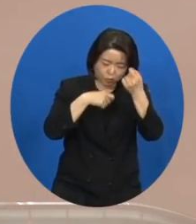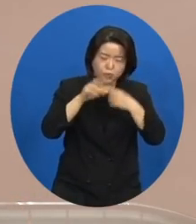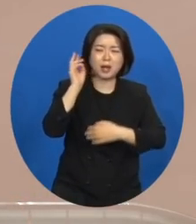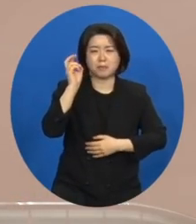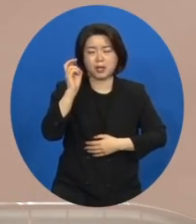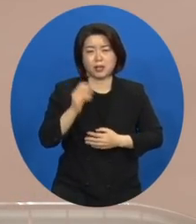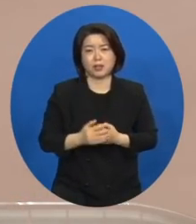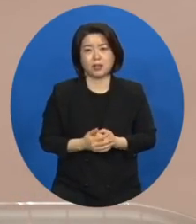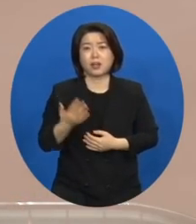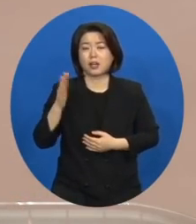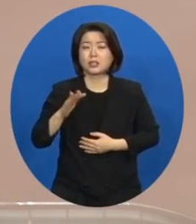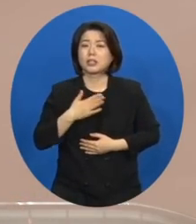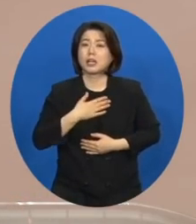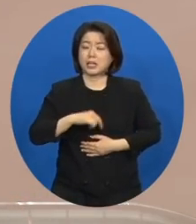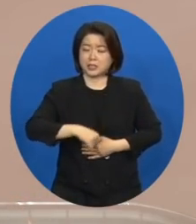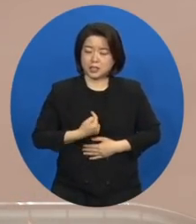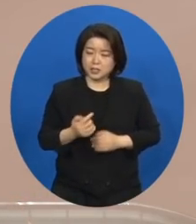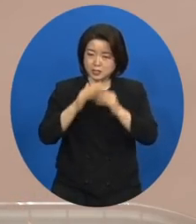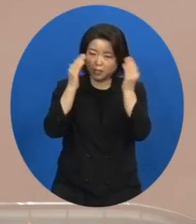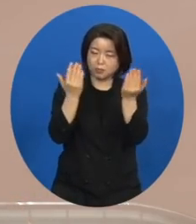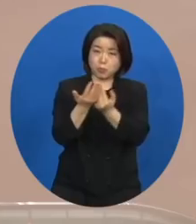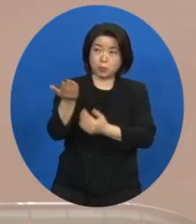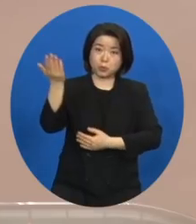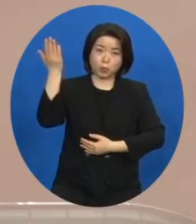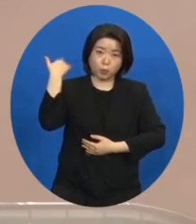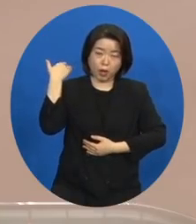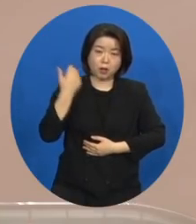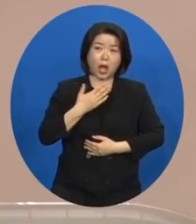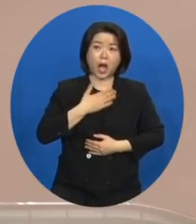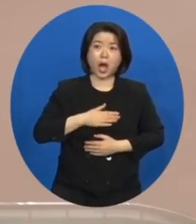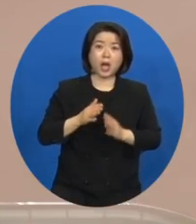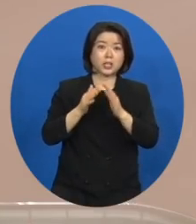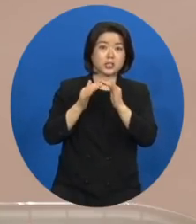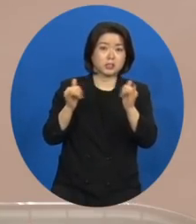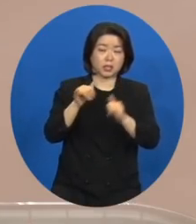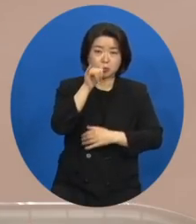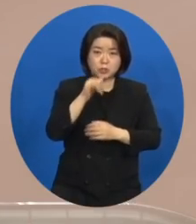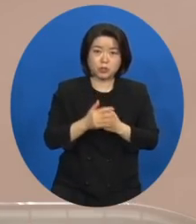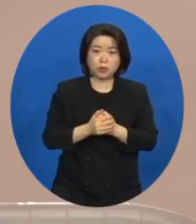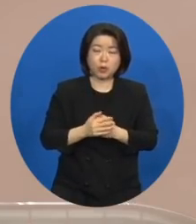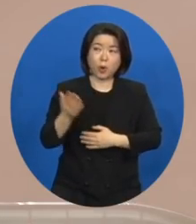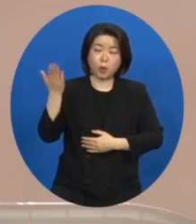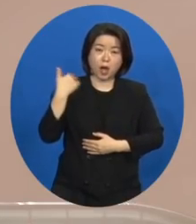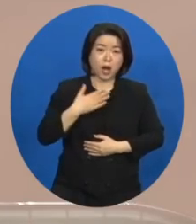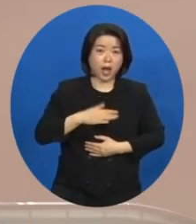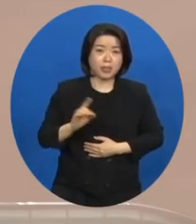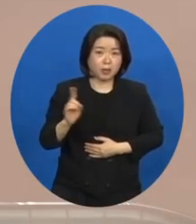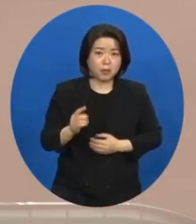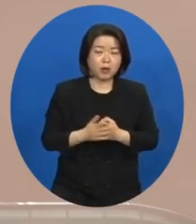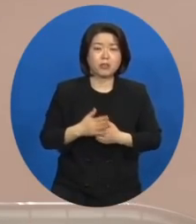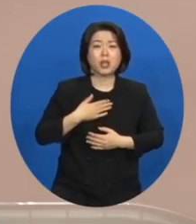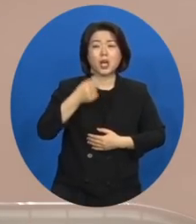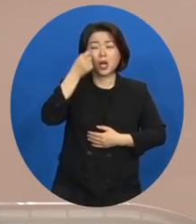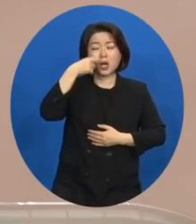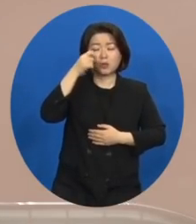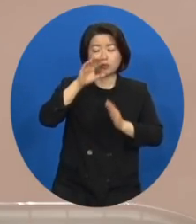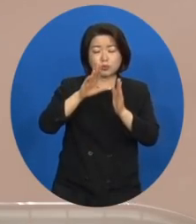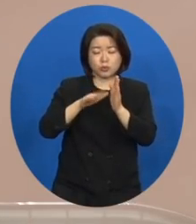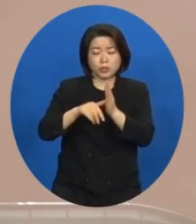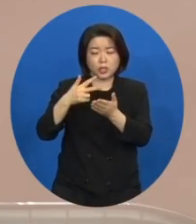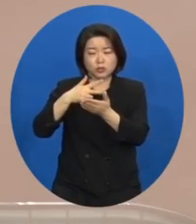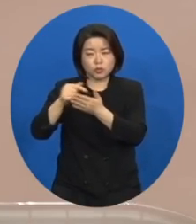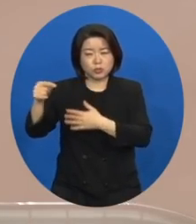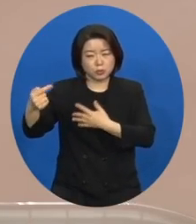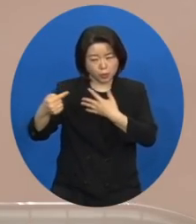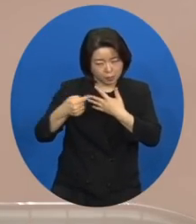그러나 자신의 이 모든 과거를 다 아시는 분이 계세요 과거를 하신다는 얘기는 내가 울고 있었을 때 주님은 그것도